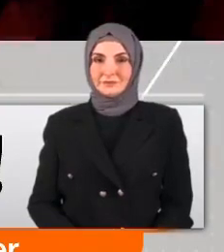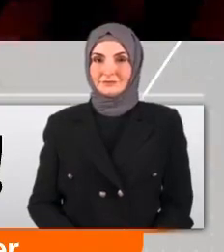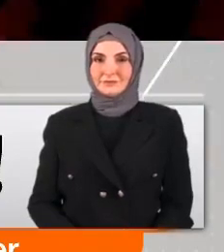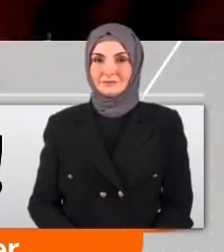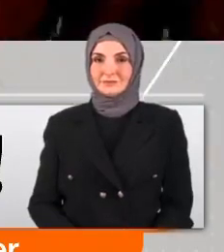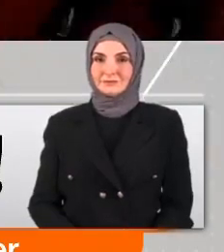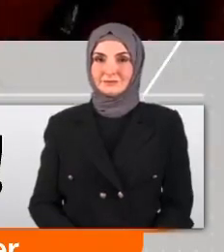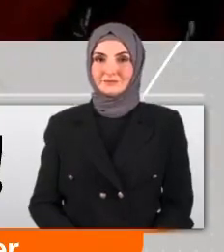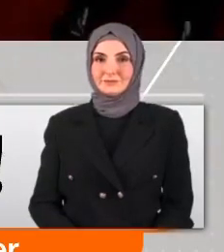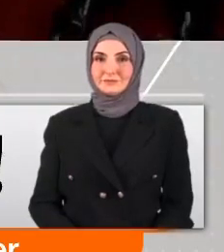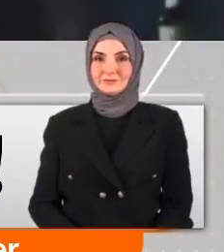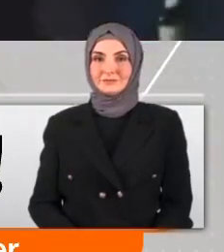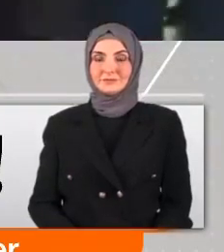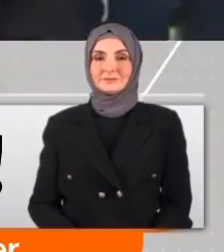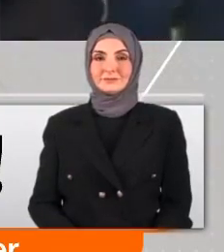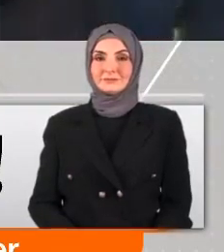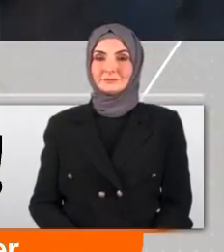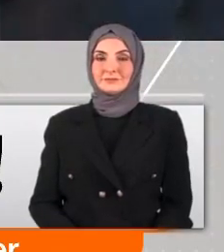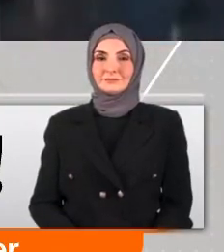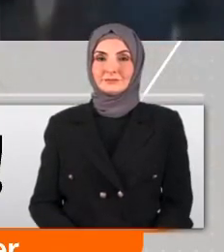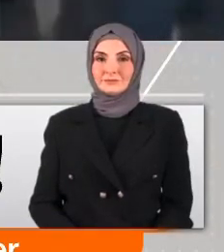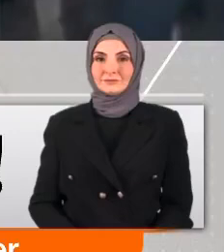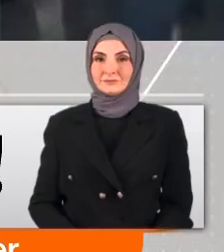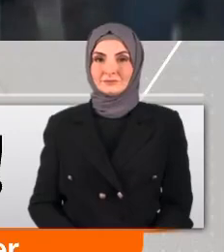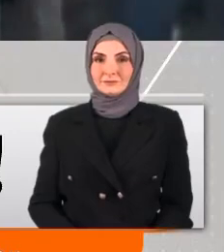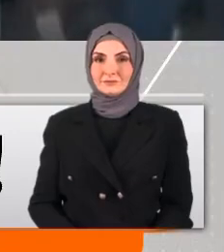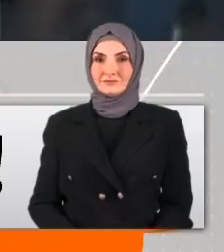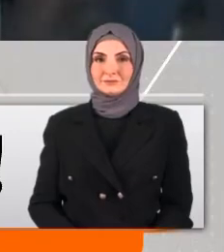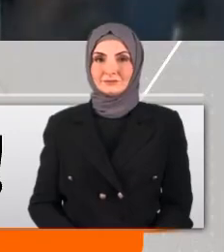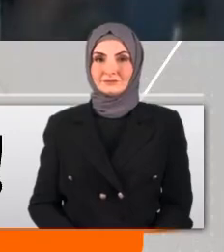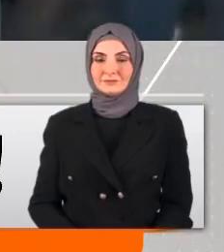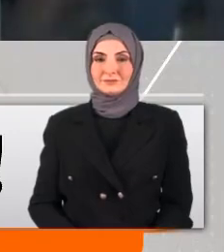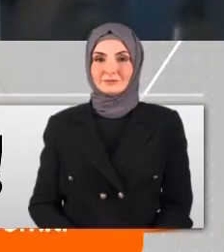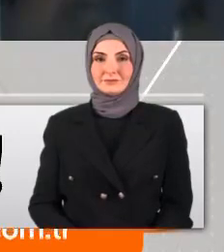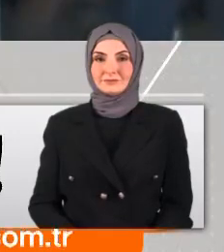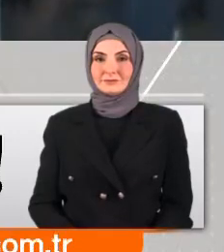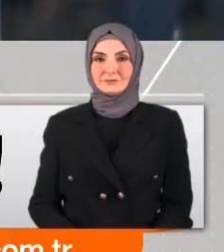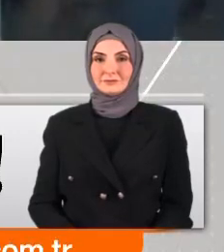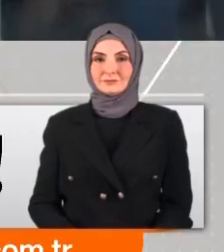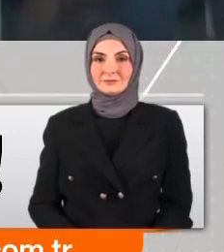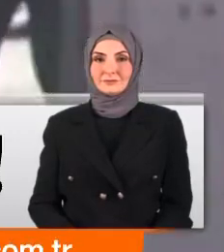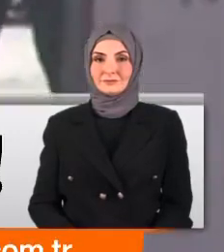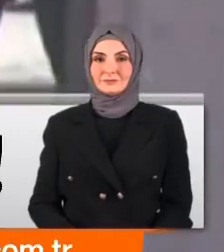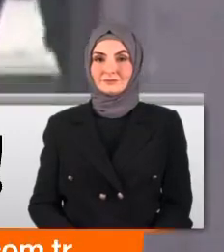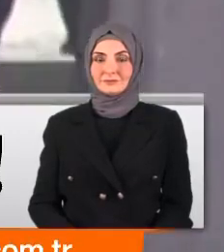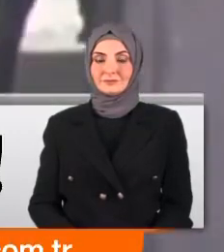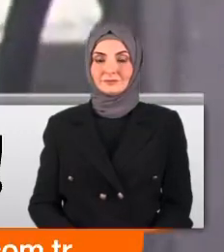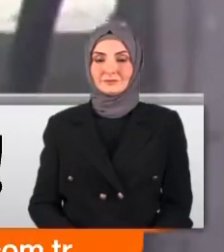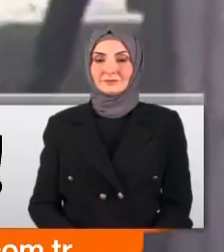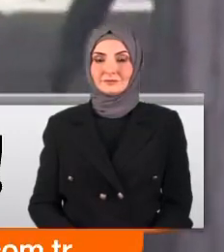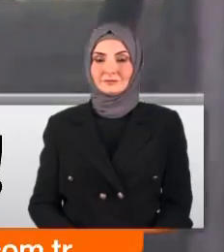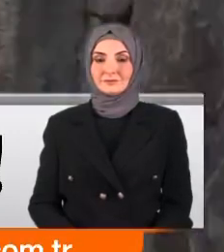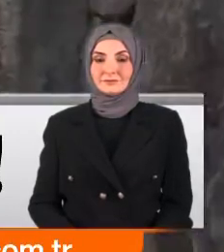İşte tam da bu nedenle hesap soracağız. Bu seçim hesap sorma seçimidir. Hesabı sandıkta soracağız.